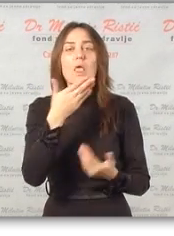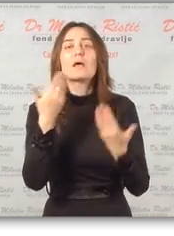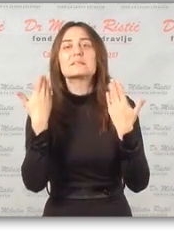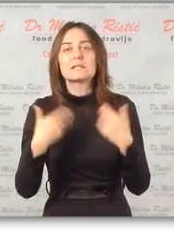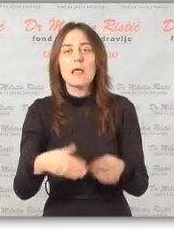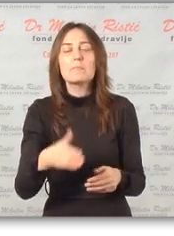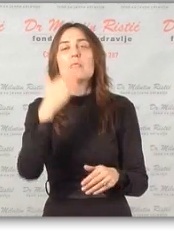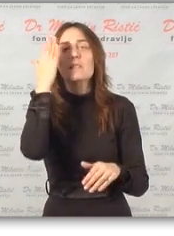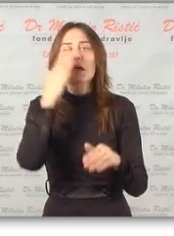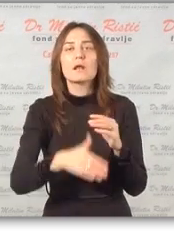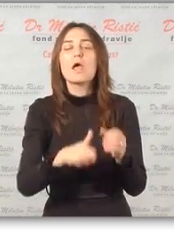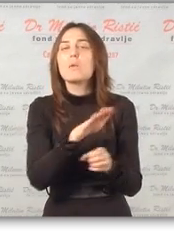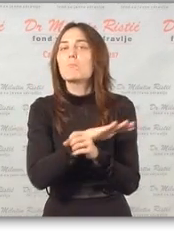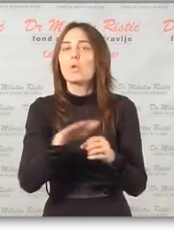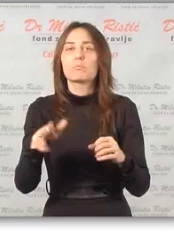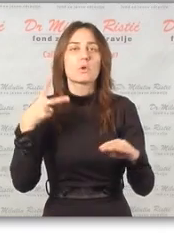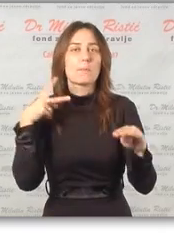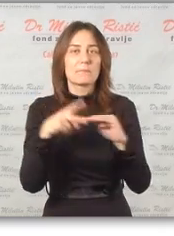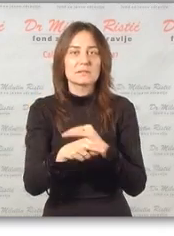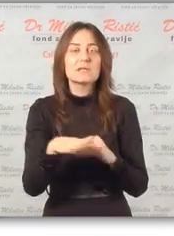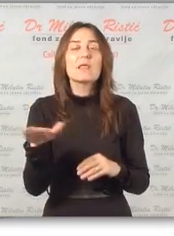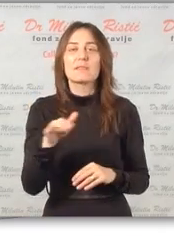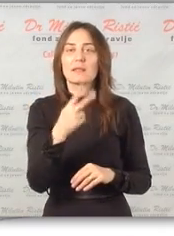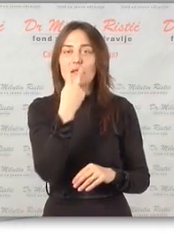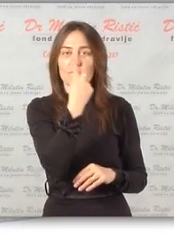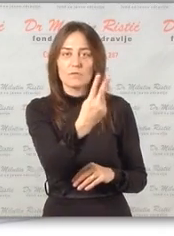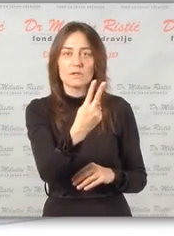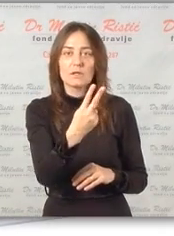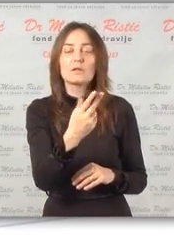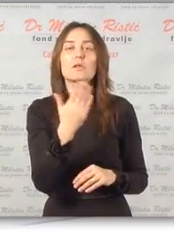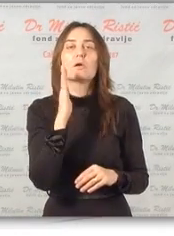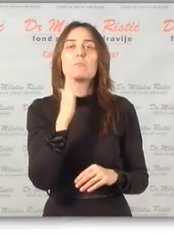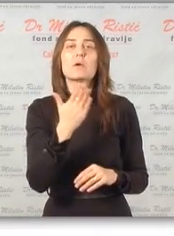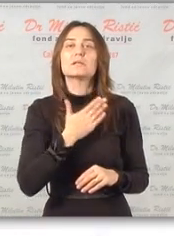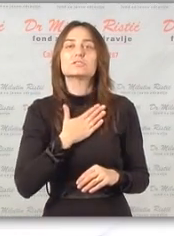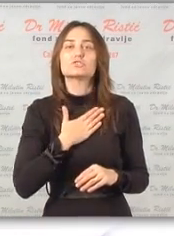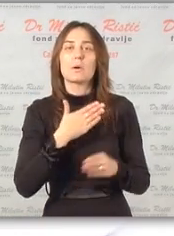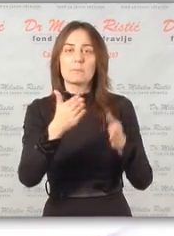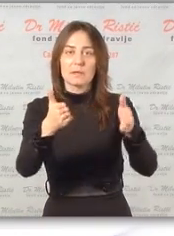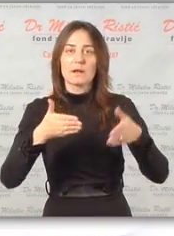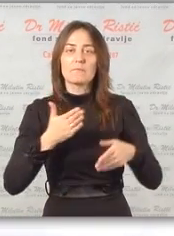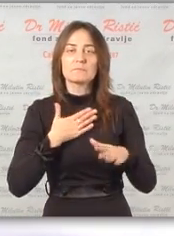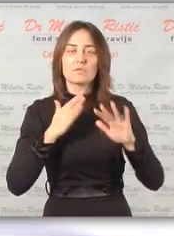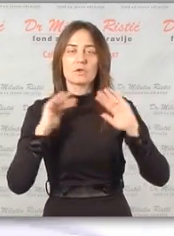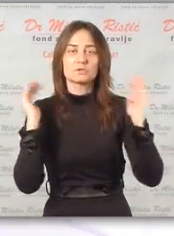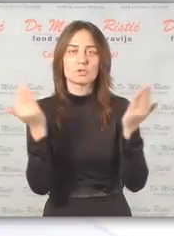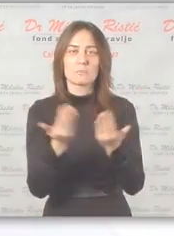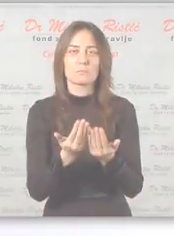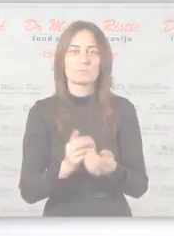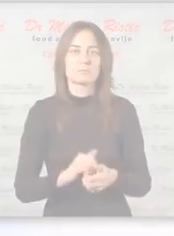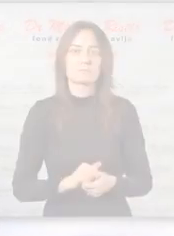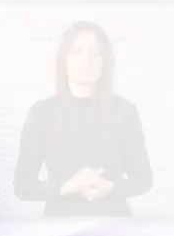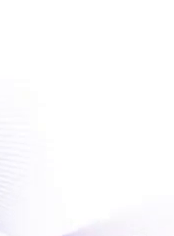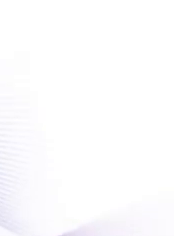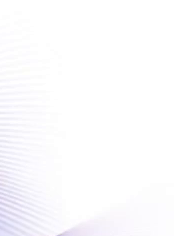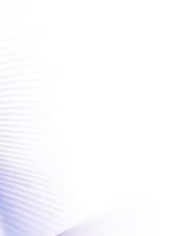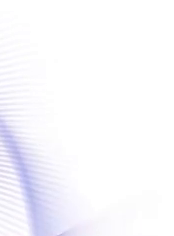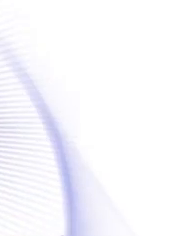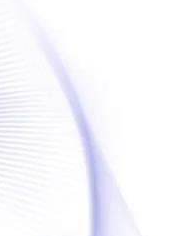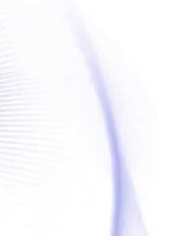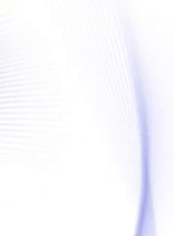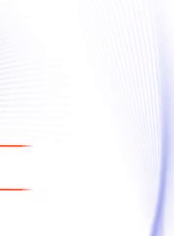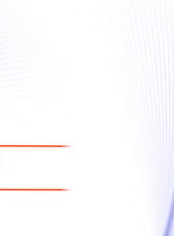se polasku u školu, da slabi i na kraju potpuno da nestane, jer će dete uviditi prednosti sopstvenog kreveta i sopstvene sobe.